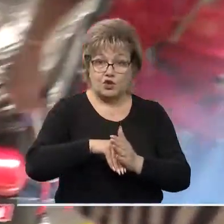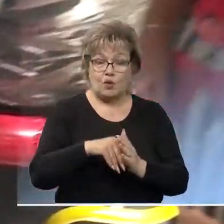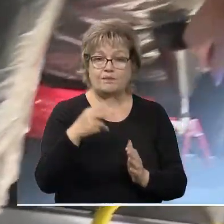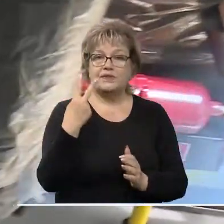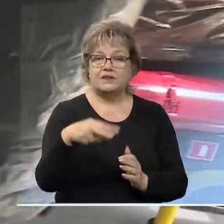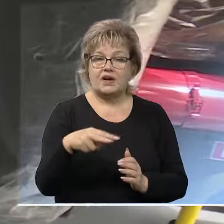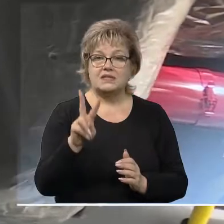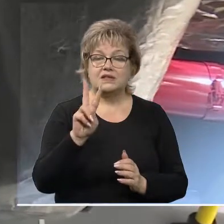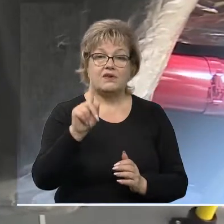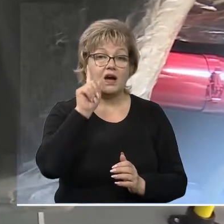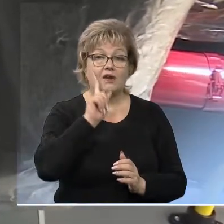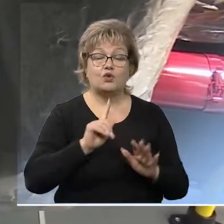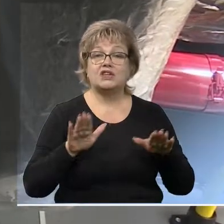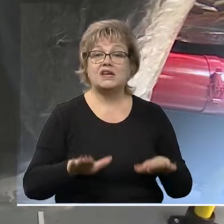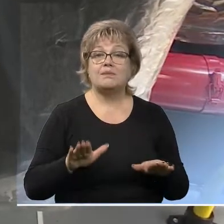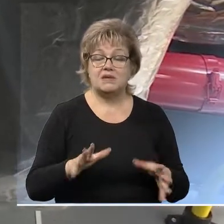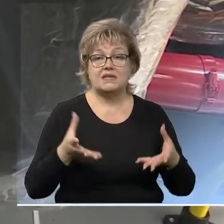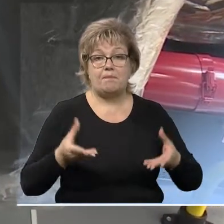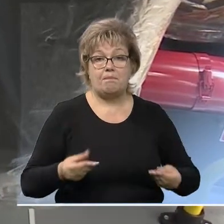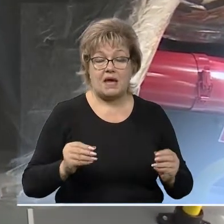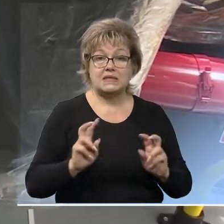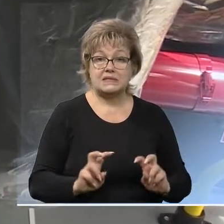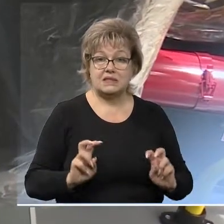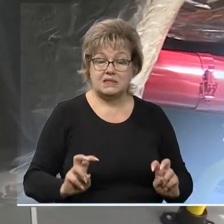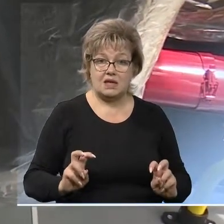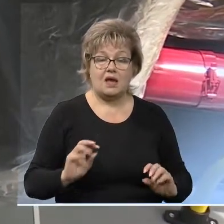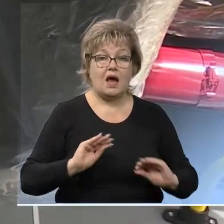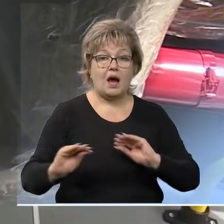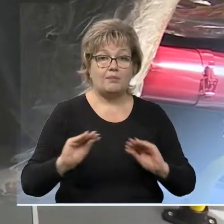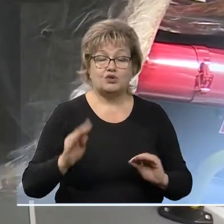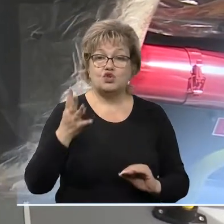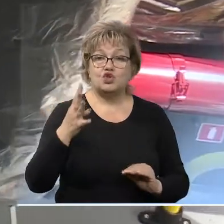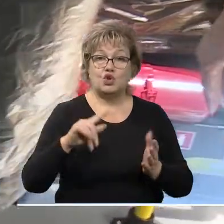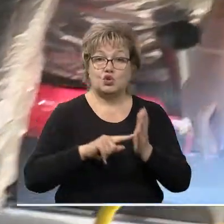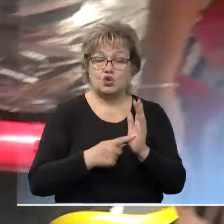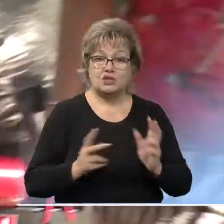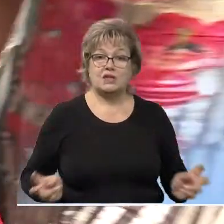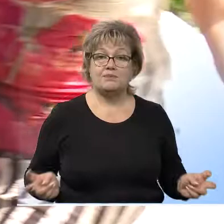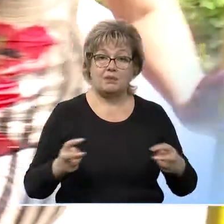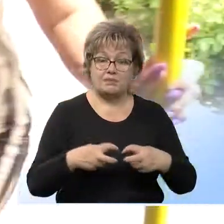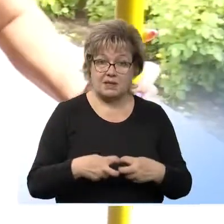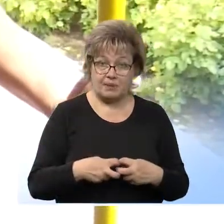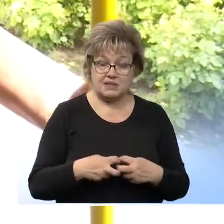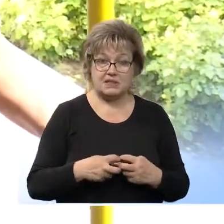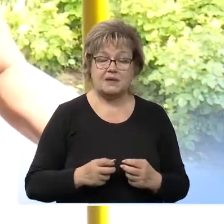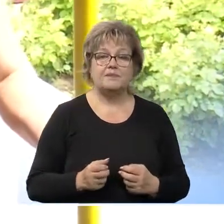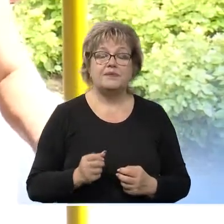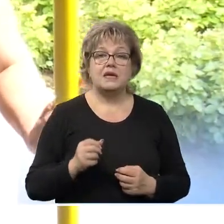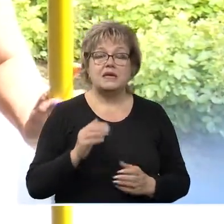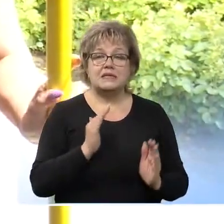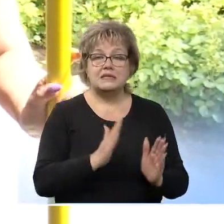нем 22 комфортных места, мягкие сиденья, оборудованные 4-точечными ремнями